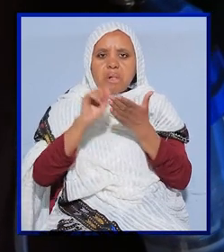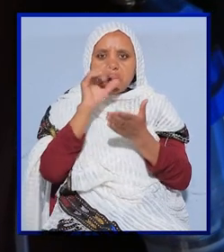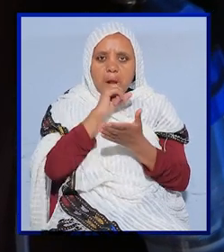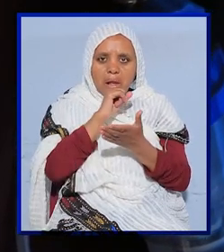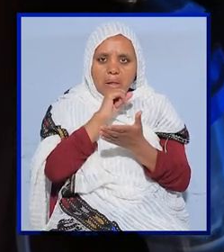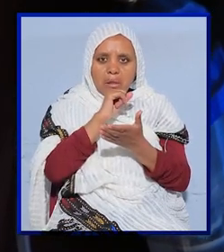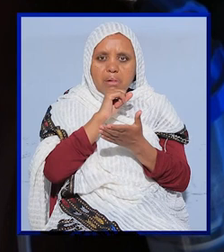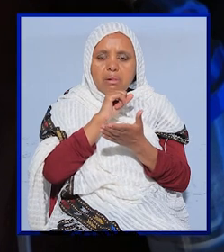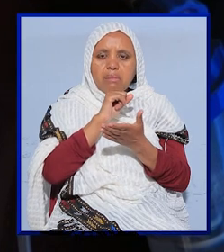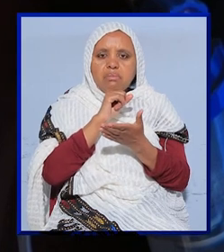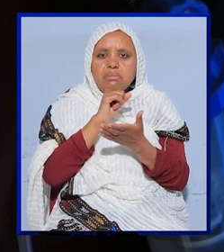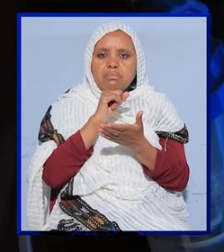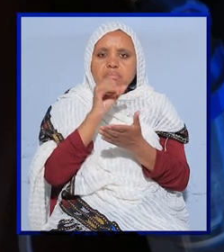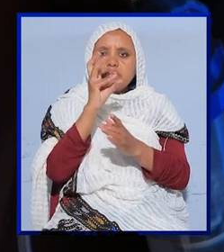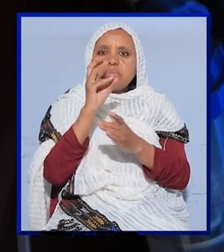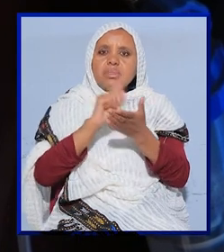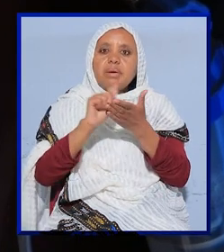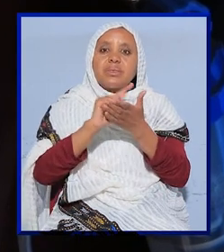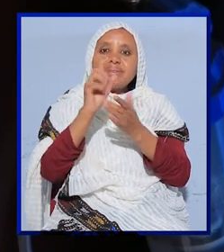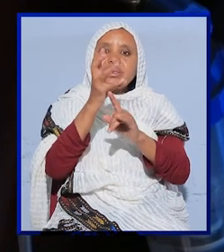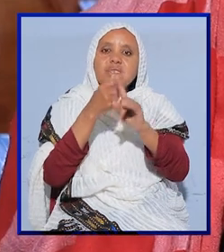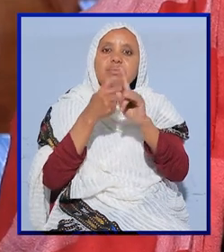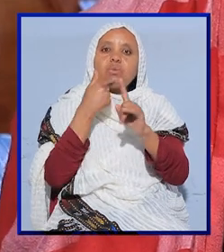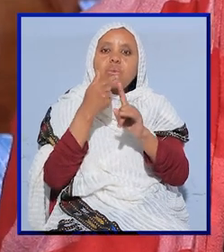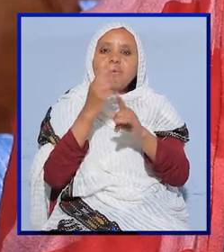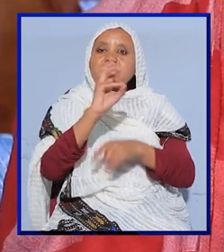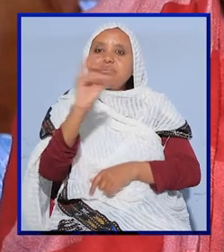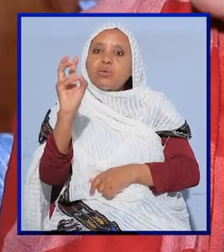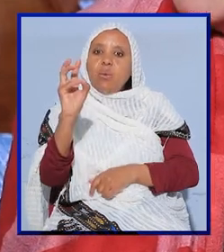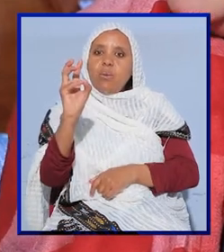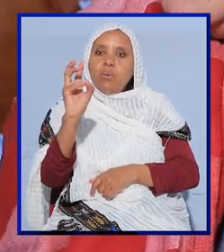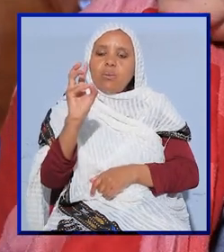በሳምንት ሊያልቅ ይችላል ሁለቱ 600 ብር ነው የሚያስፈልግ